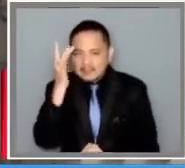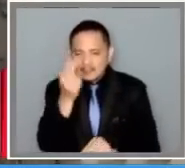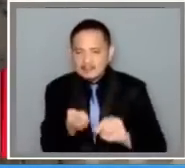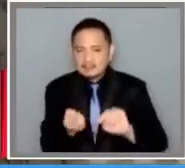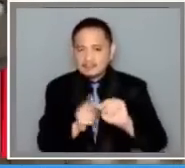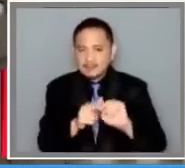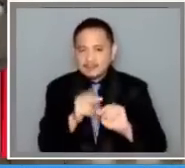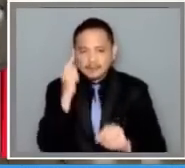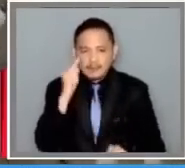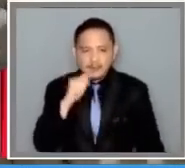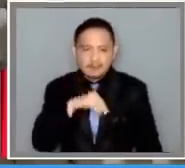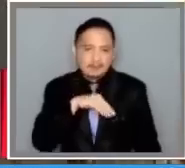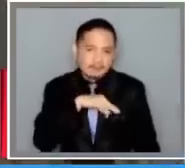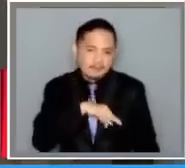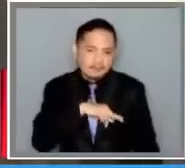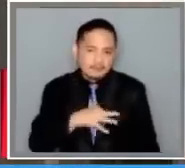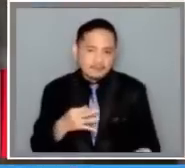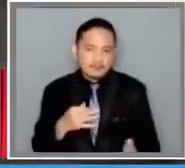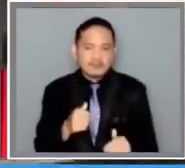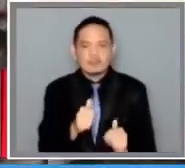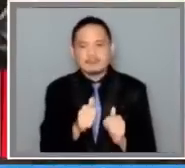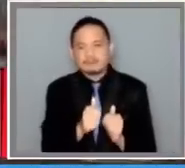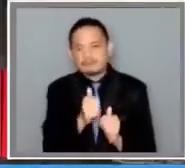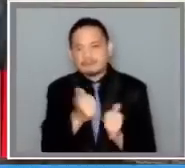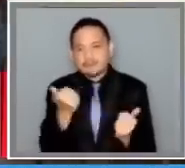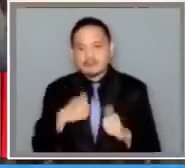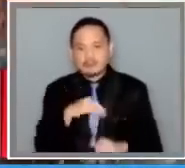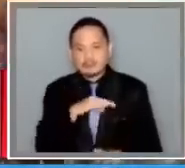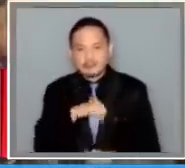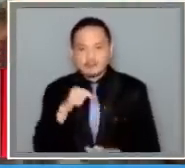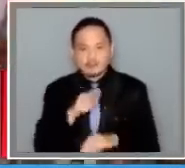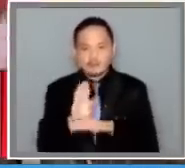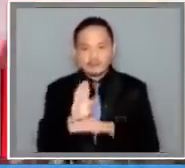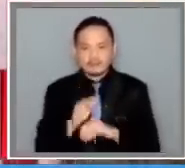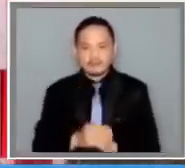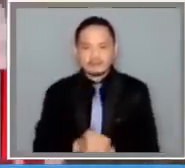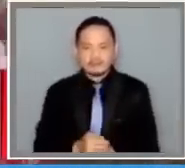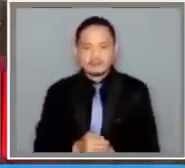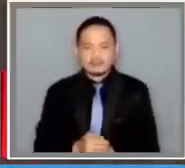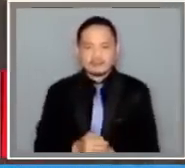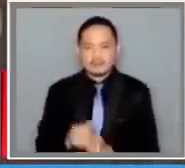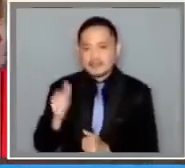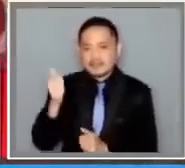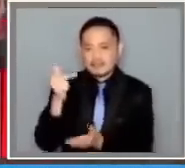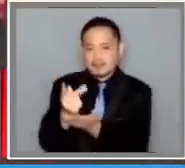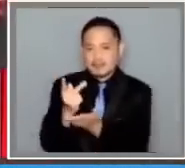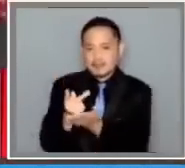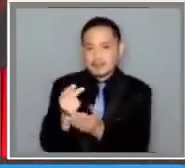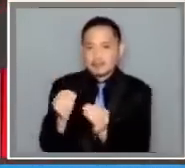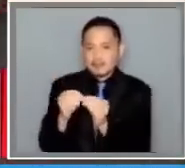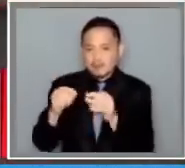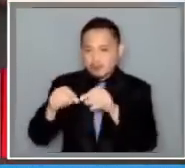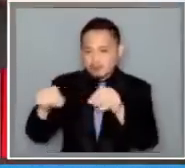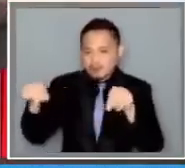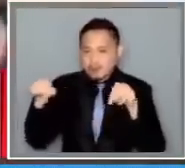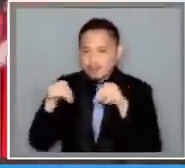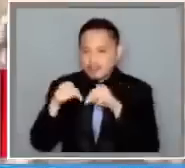makabili rin yung iba. Mas mura naman ang 10 piso kapag wholesale o 6 na tray patas ang bibilhin.